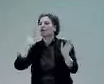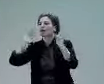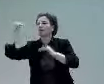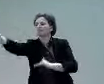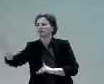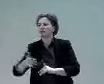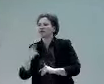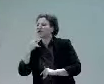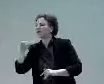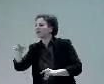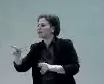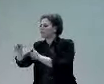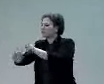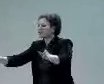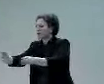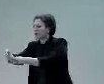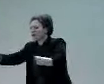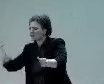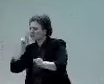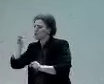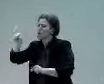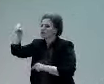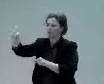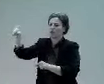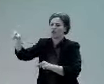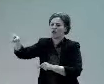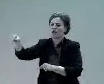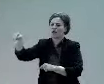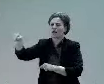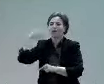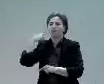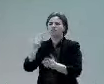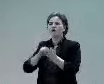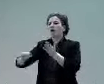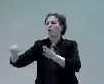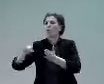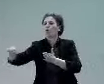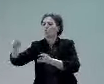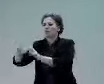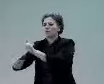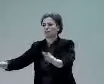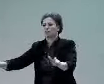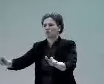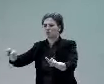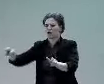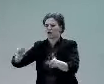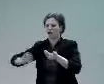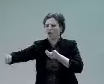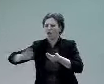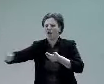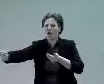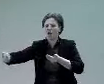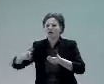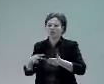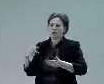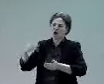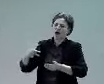a chi si è perso in questi anni, a chi si è sentito lasciato indietro in questi anni di sbornia